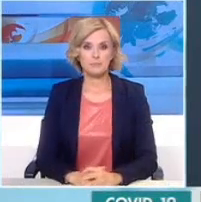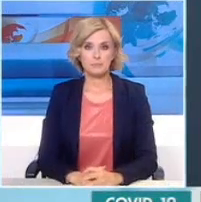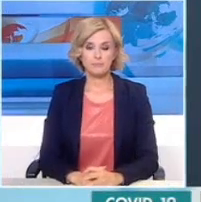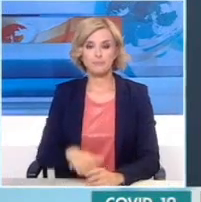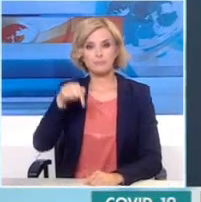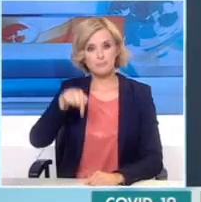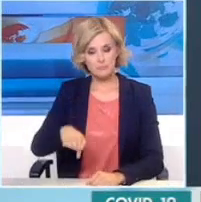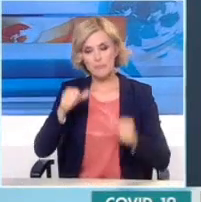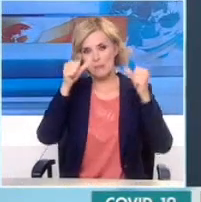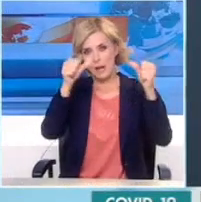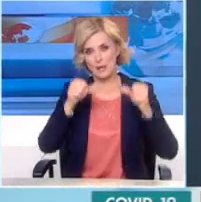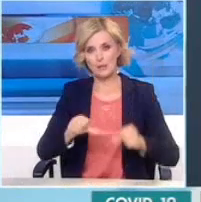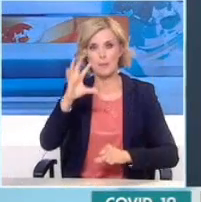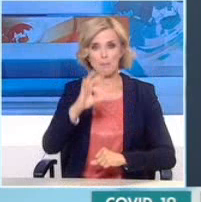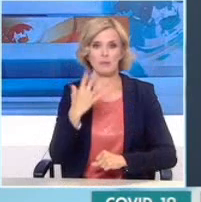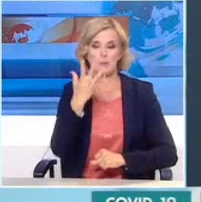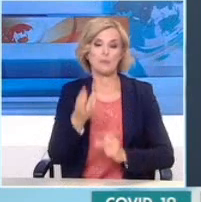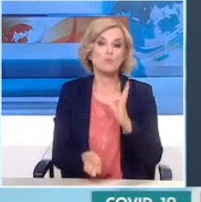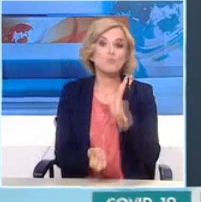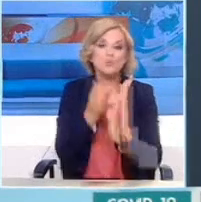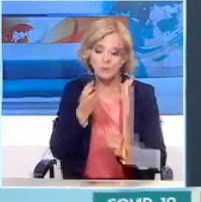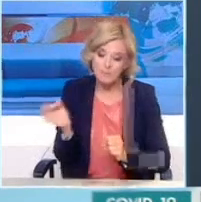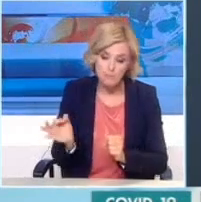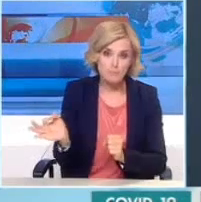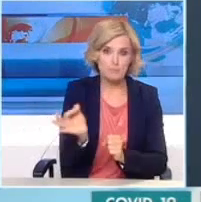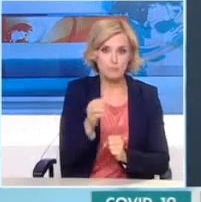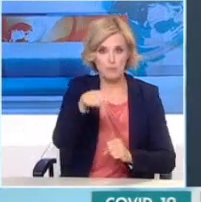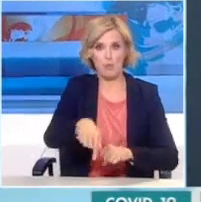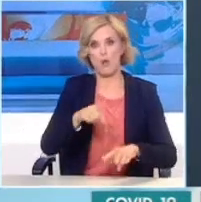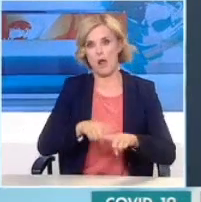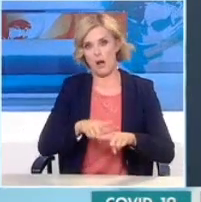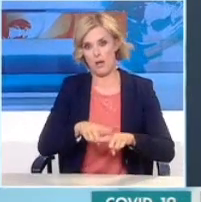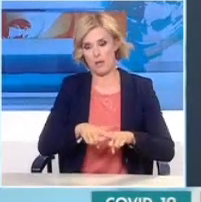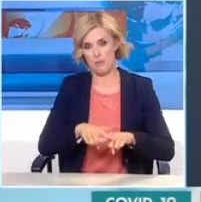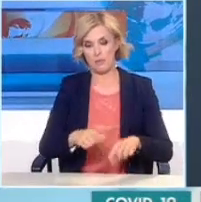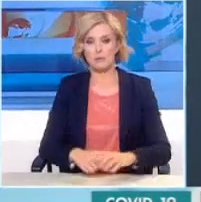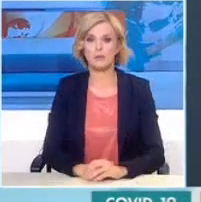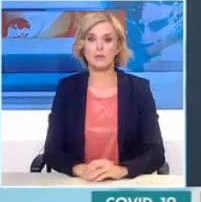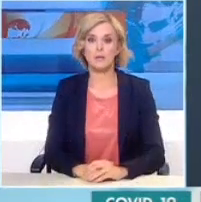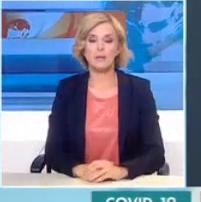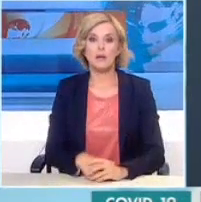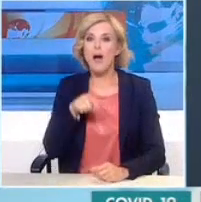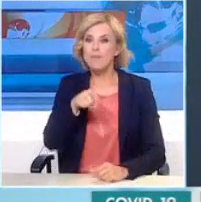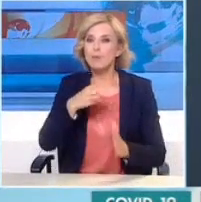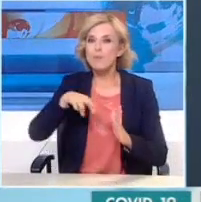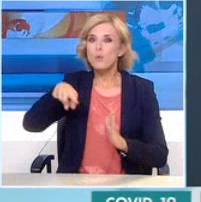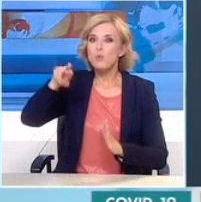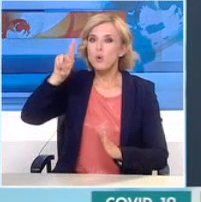Σήμερα ανακοινώνουμε 55 νέα κρούσματα του νέου ιού στη χώρα. Τα περισσότερα